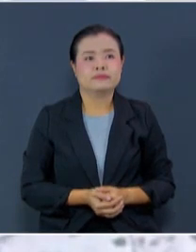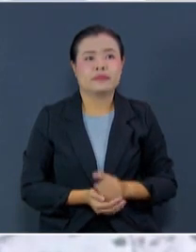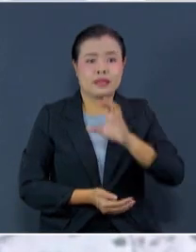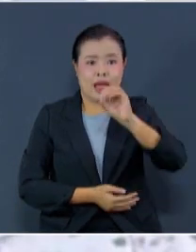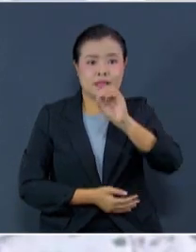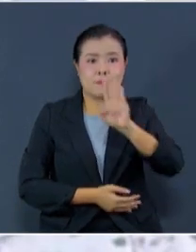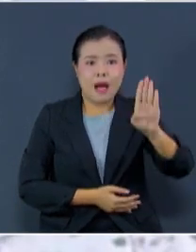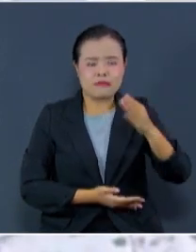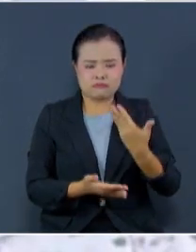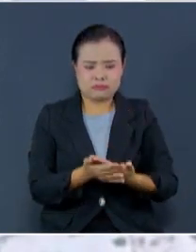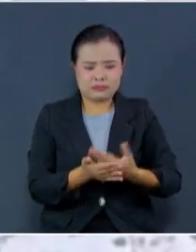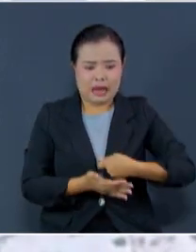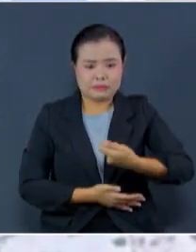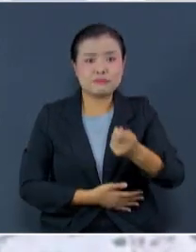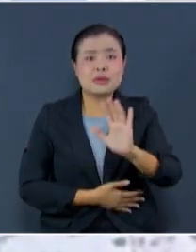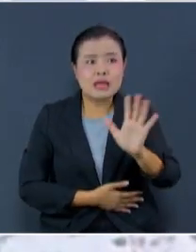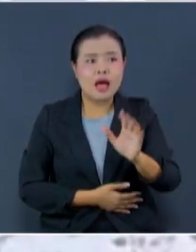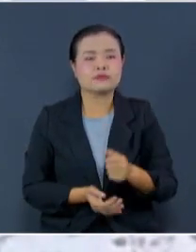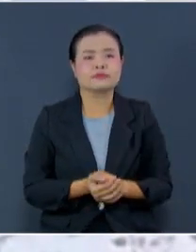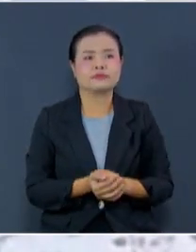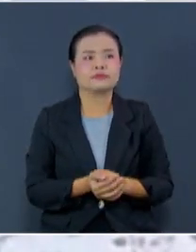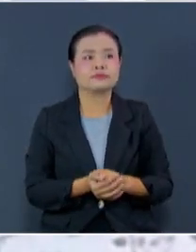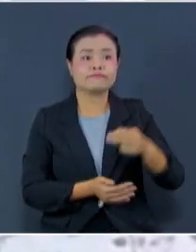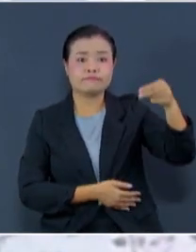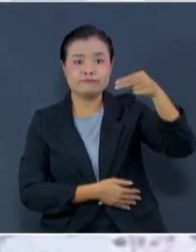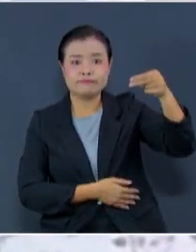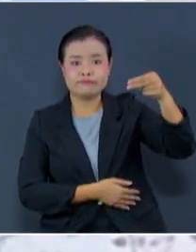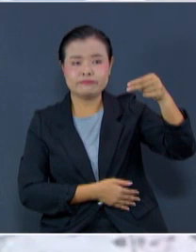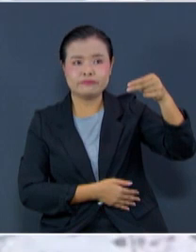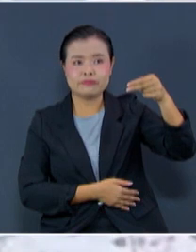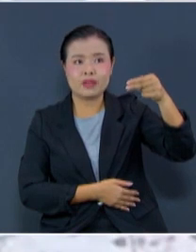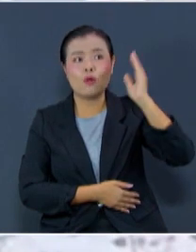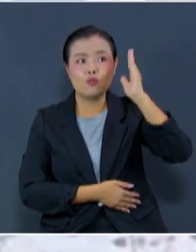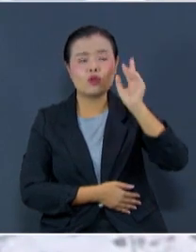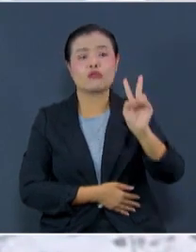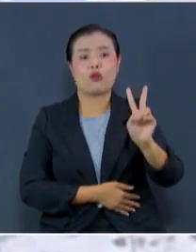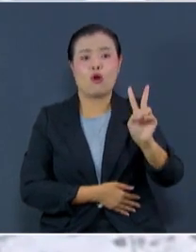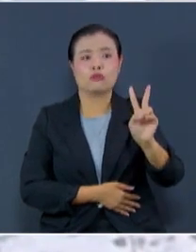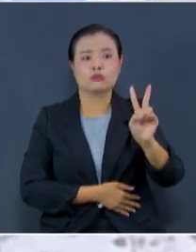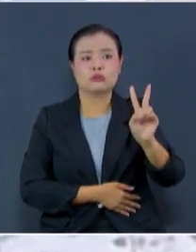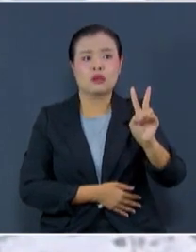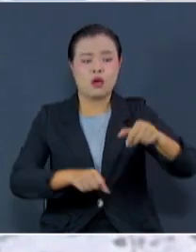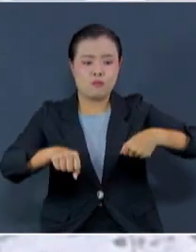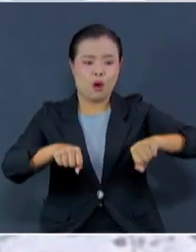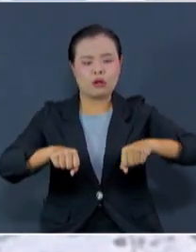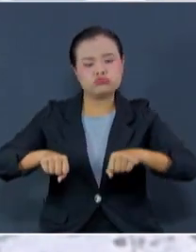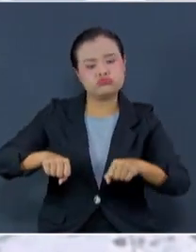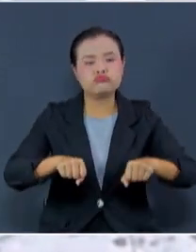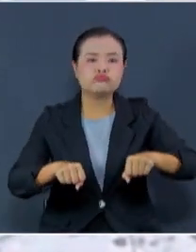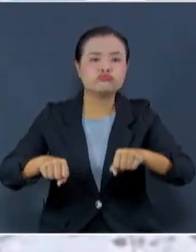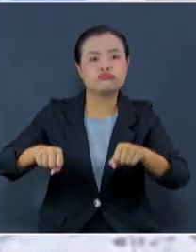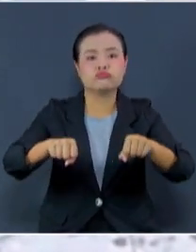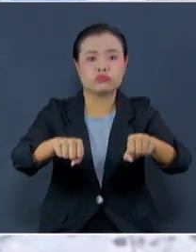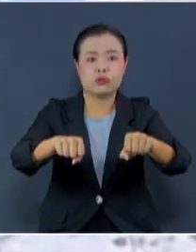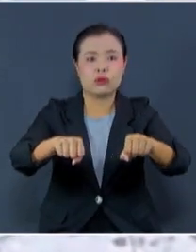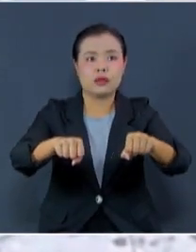50บาทก็ไม่จ่ายครับคุณผู้ชมครับกล้องวงจรปิดจับภาพคนร้ายเป็นชาย2คนเข็นรถมอเตอร์ไซค์เข้ามาอยู่